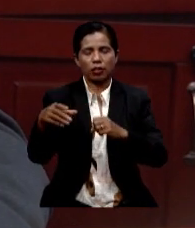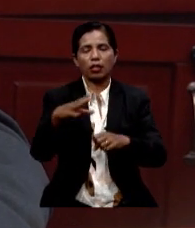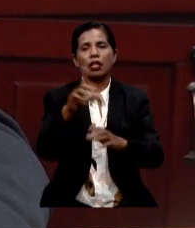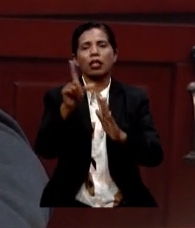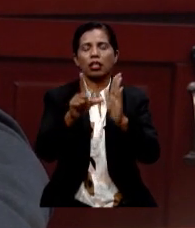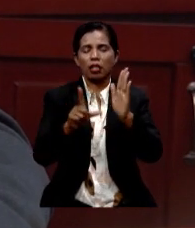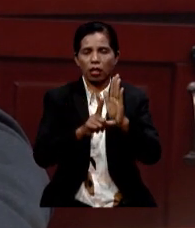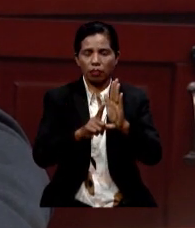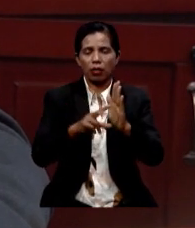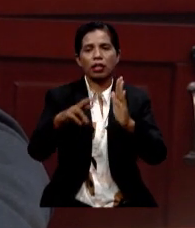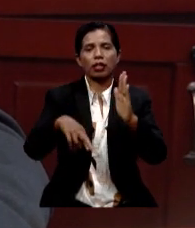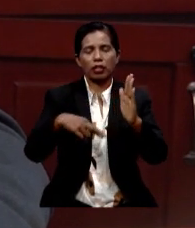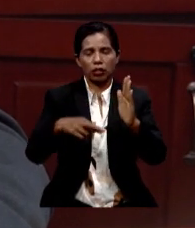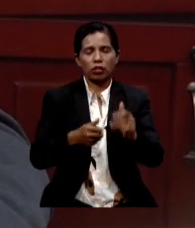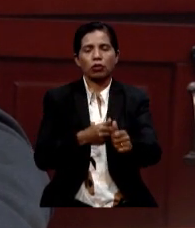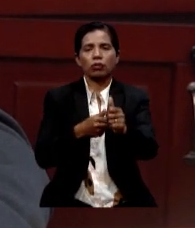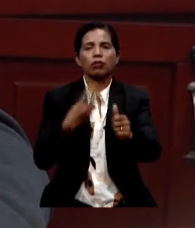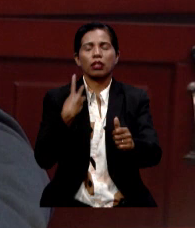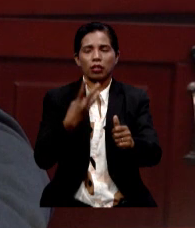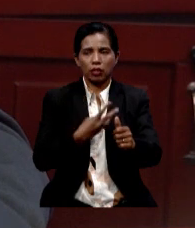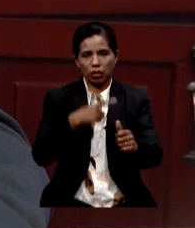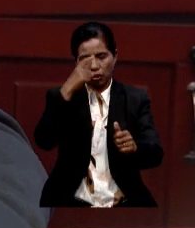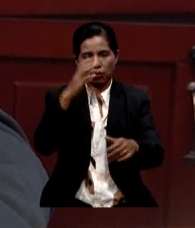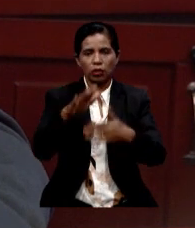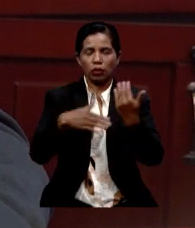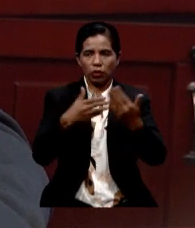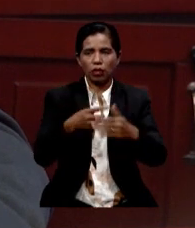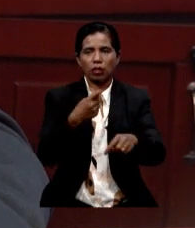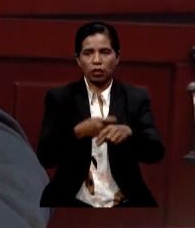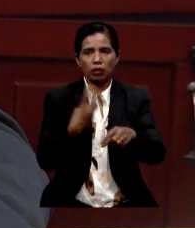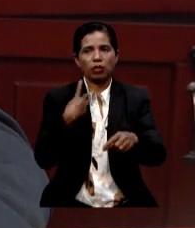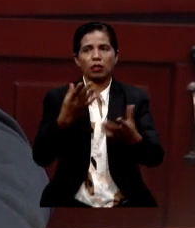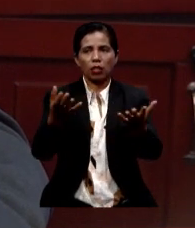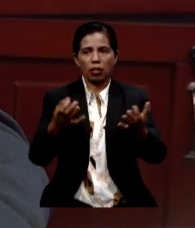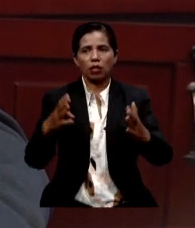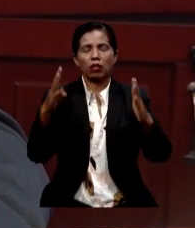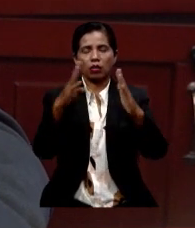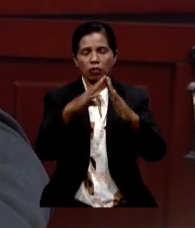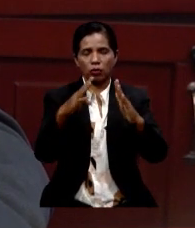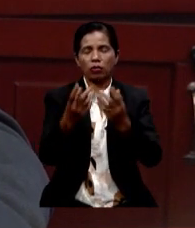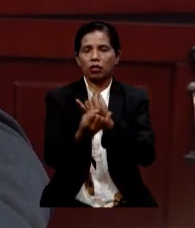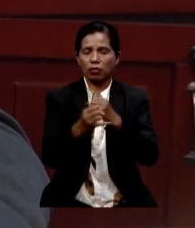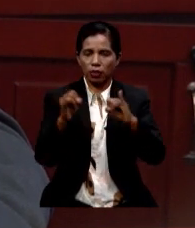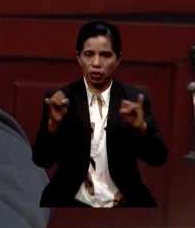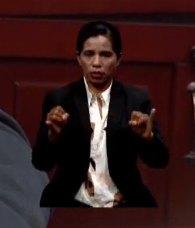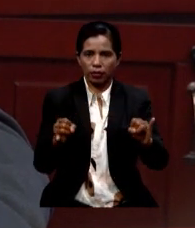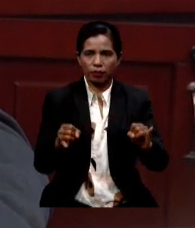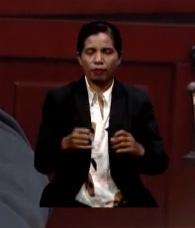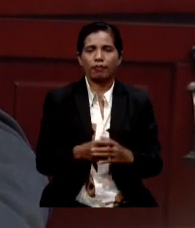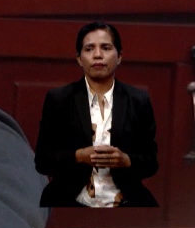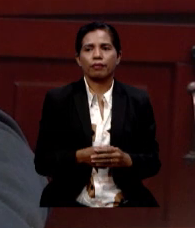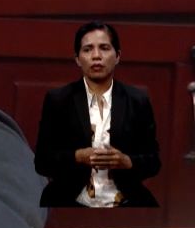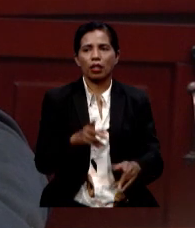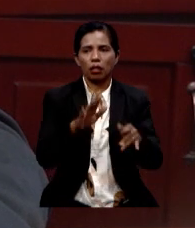ita estu ita ne hakara ne tamba ita mo sotu tu tu ya tempo ne bai tamu sakara umuraska tamu kuraska ne